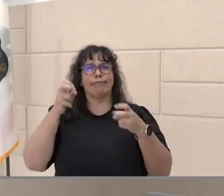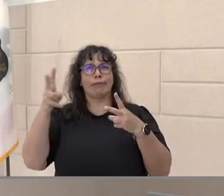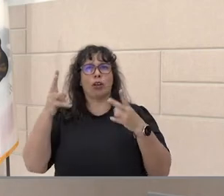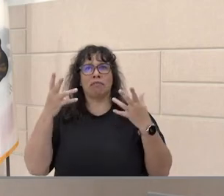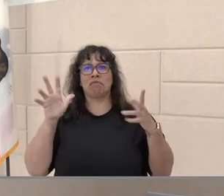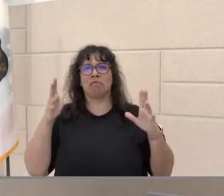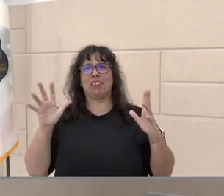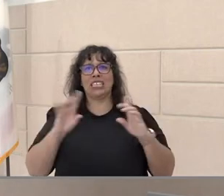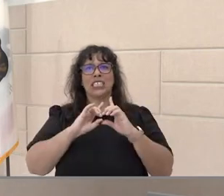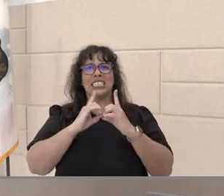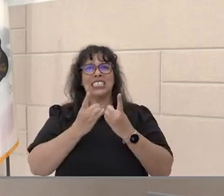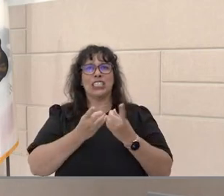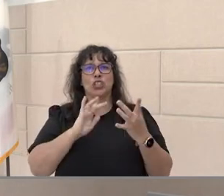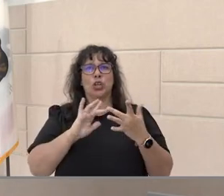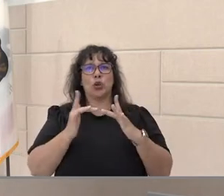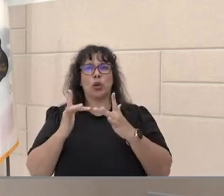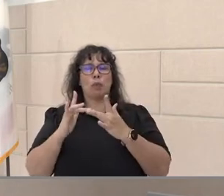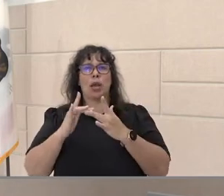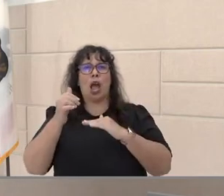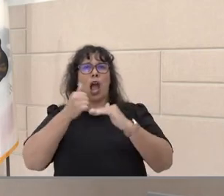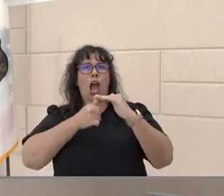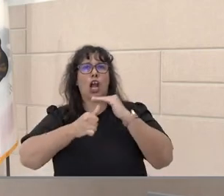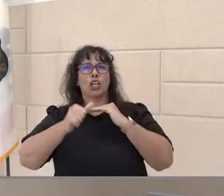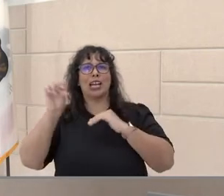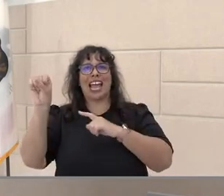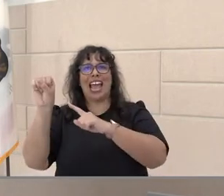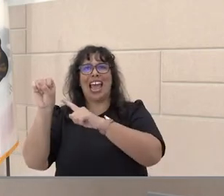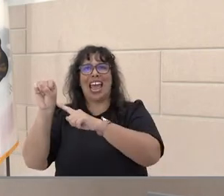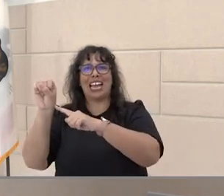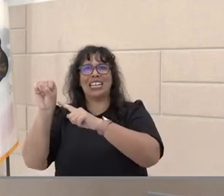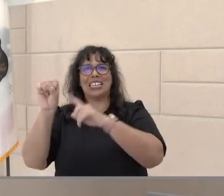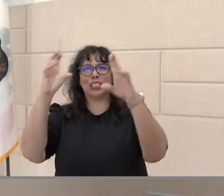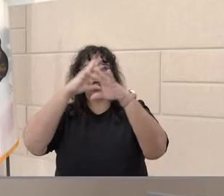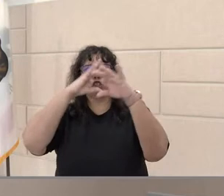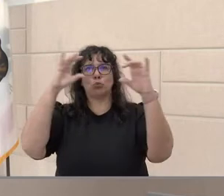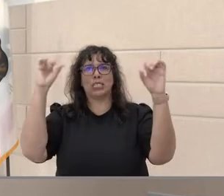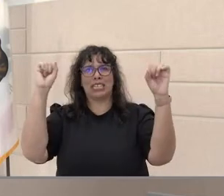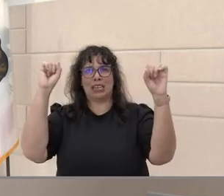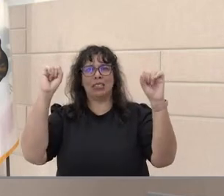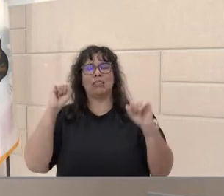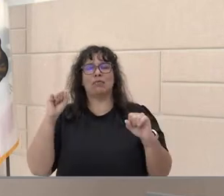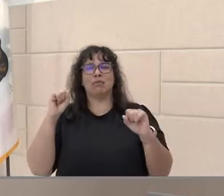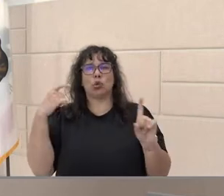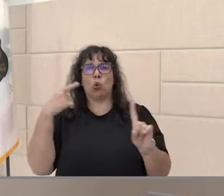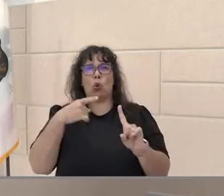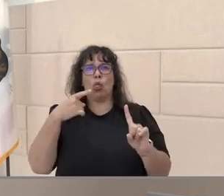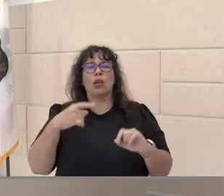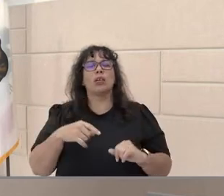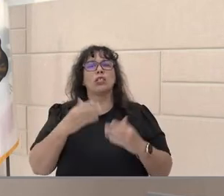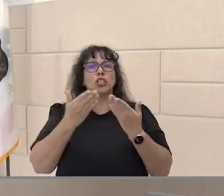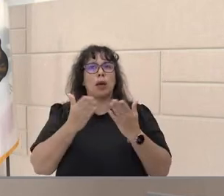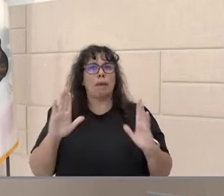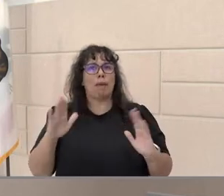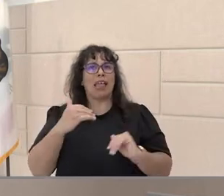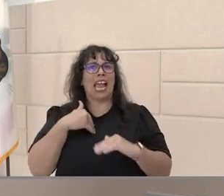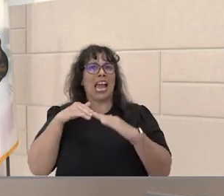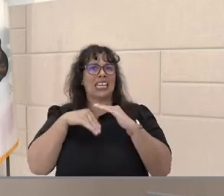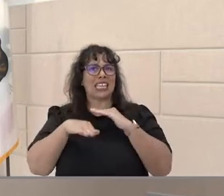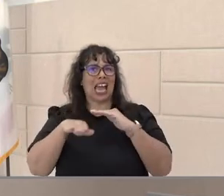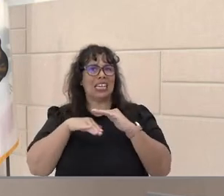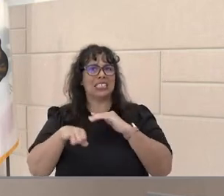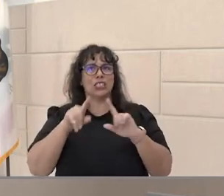ទៅនឹងការតាមដានកិច្ចការរបស់សាលារៀនដើម្បីធ្វើយ៉ាងណាដើម្បី